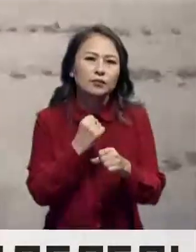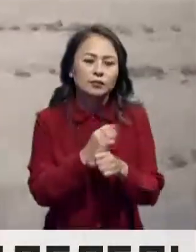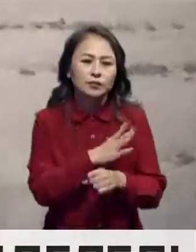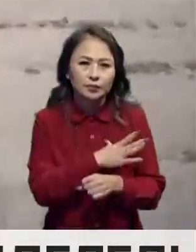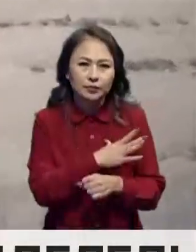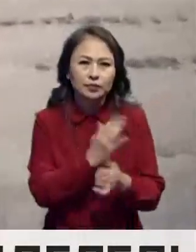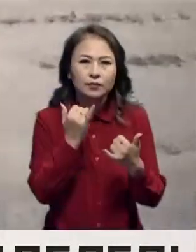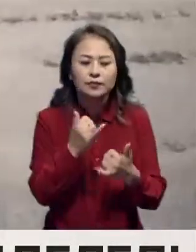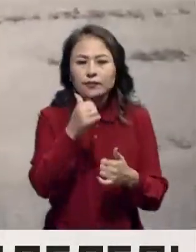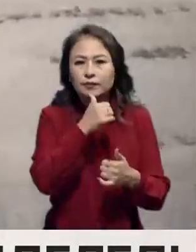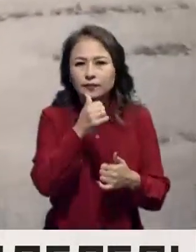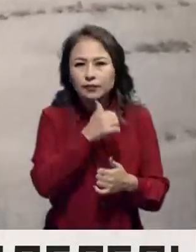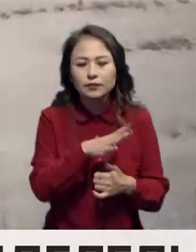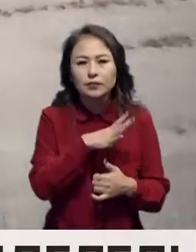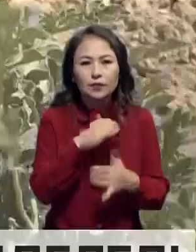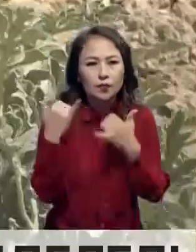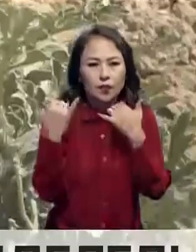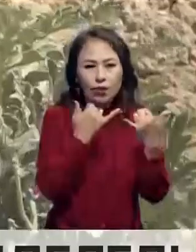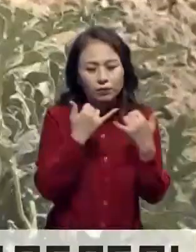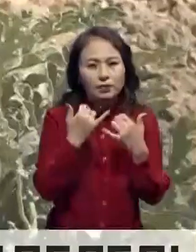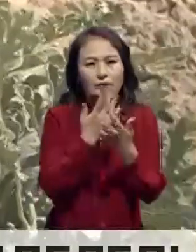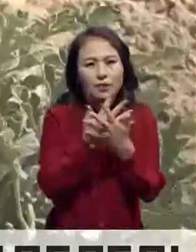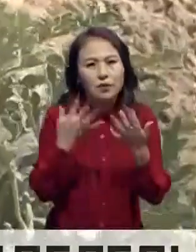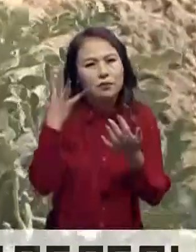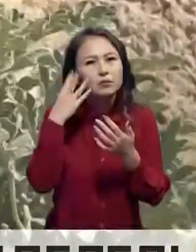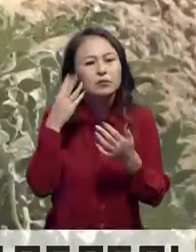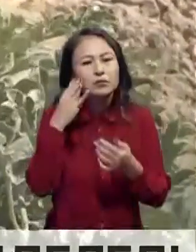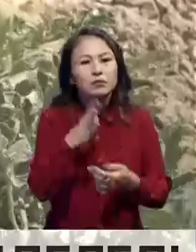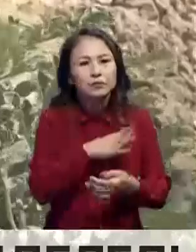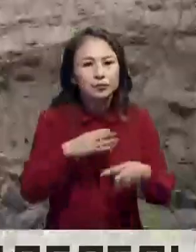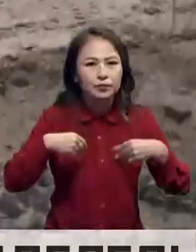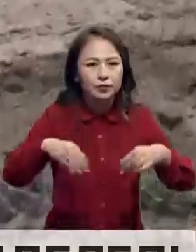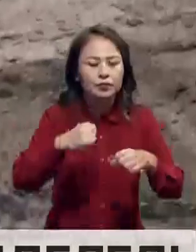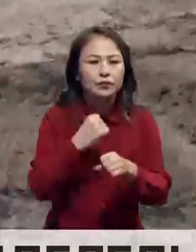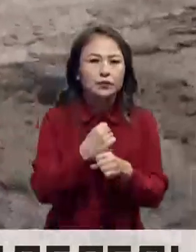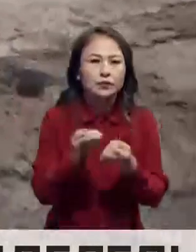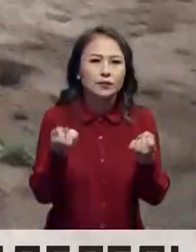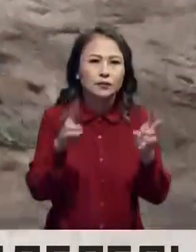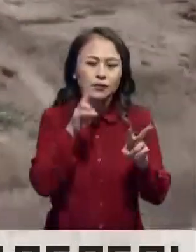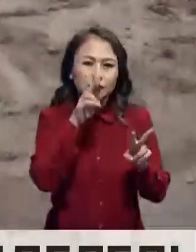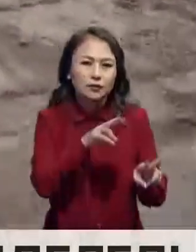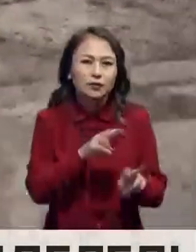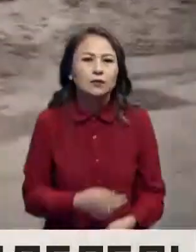егілді. Сынақ түрінде қарбыз, өрік, алма тұқымдары себілген топырақтың жай күйін мамандар